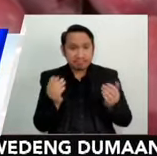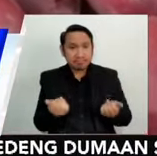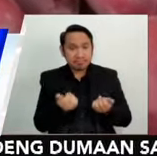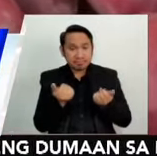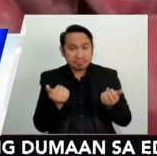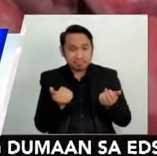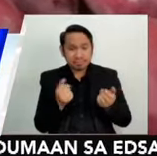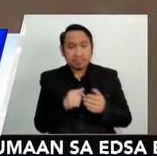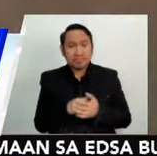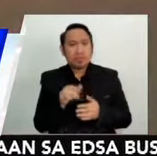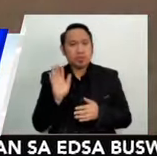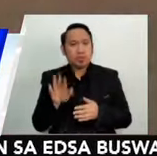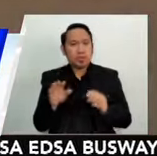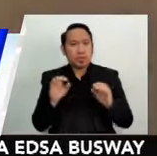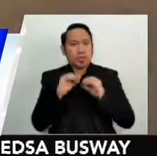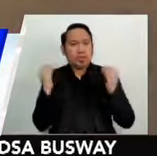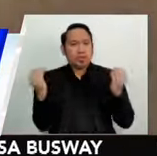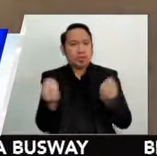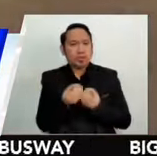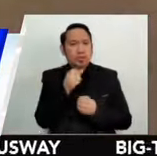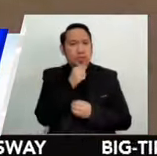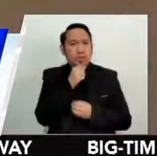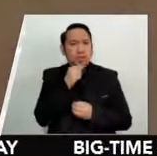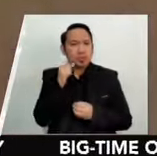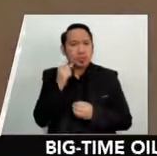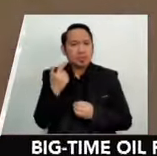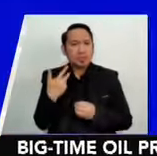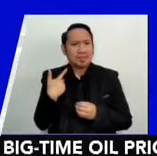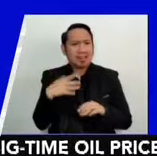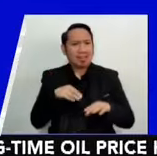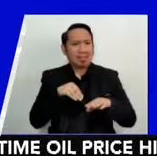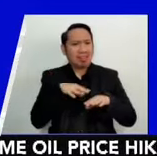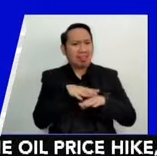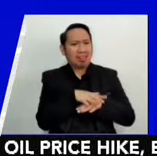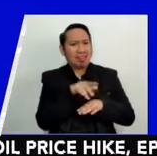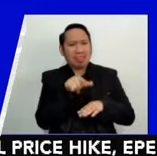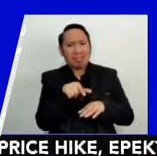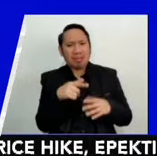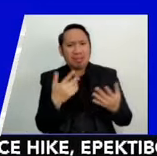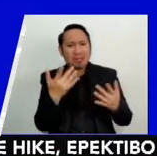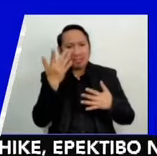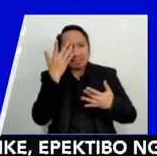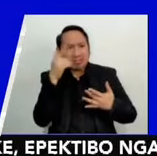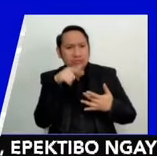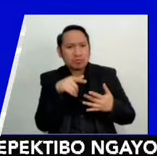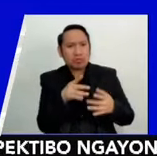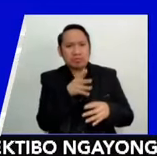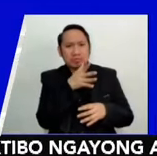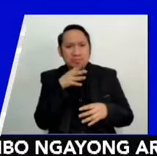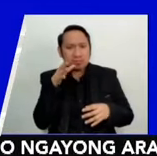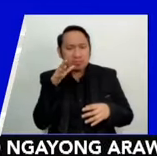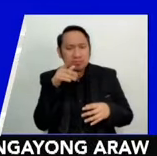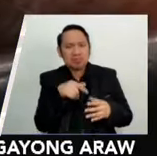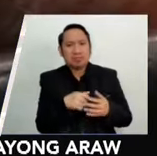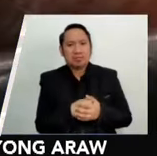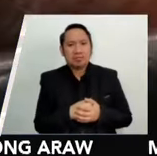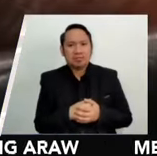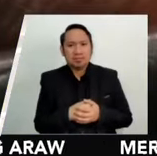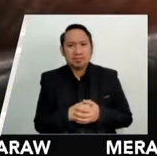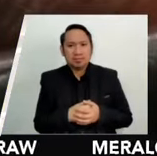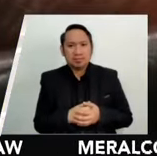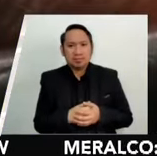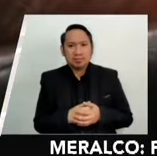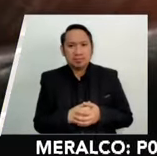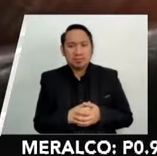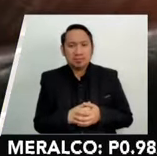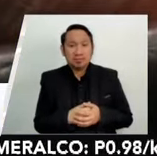agrikultura sa kabila ng pagtama ng peste sa ilang taniman sa bansa. Mabilis naman ma-distribute yan sa mga retailer. Ang